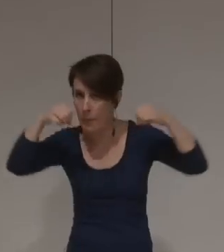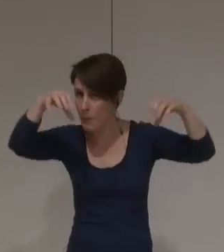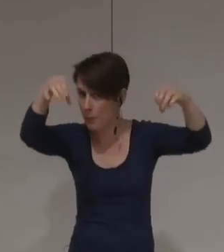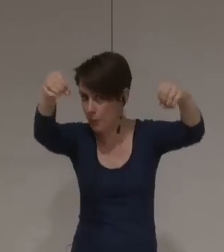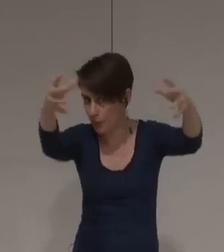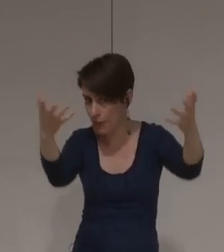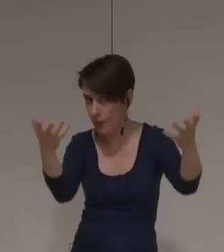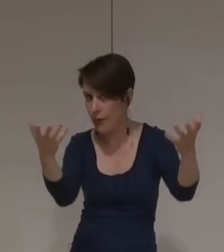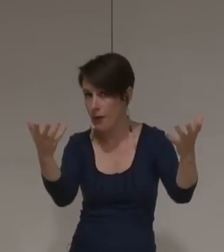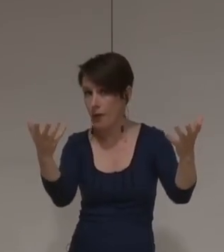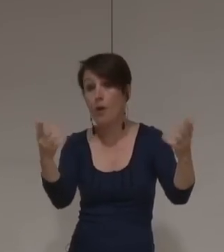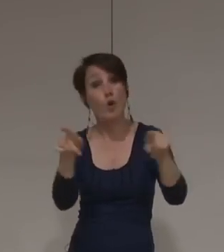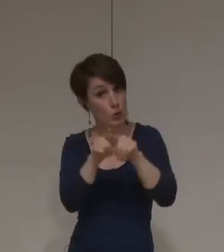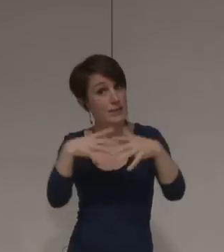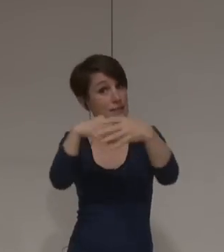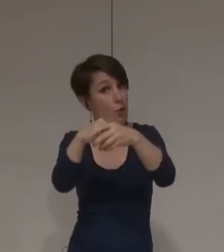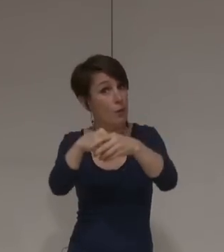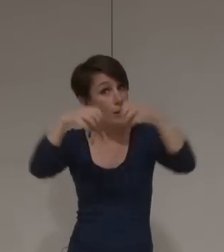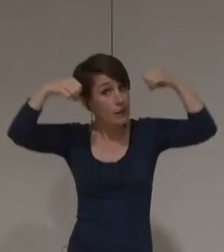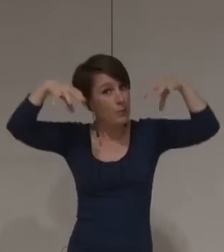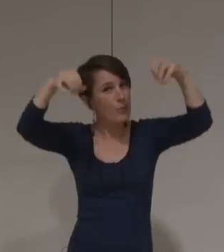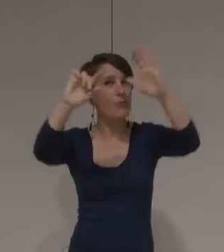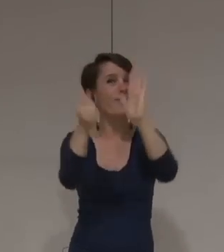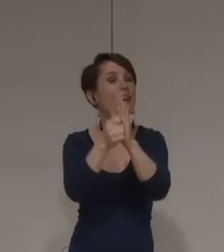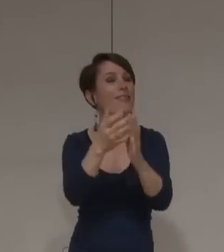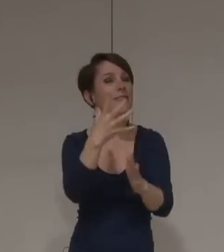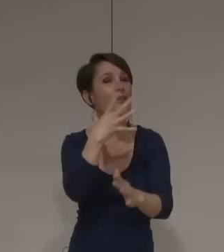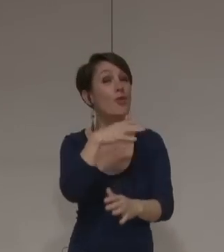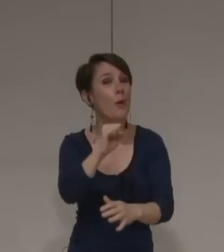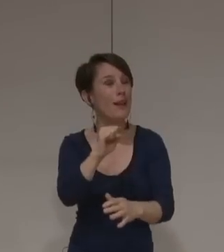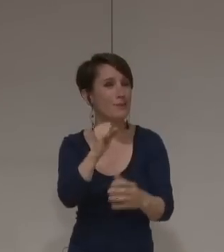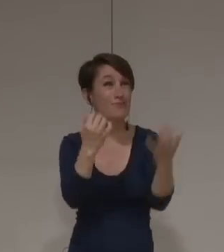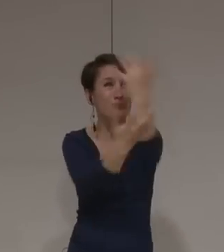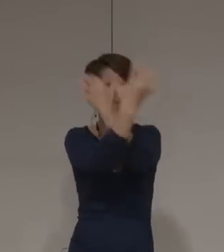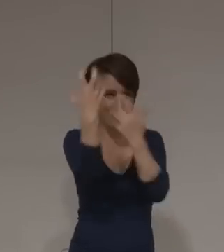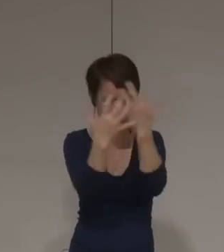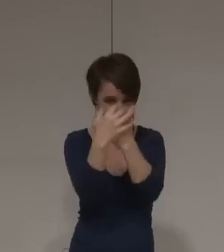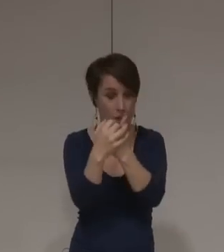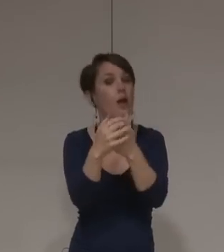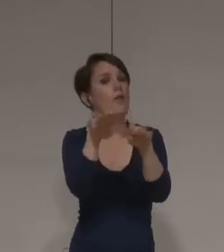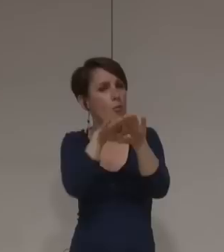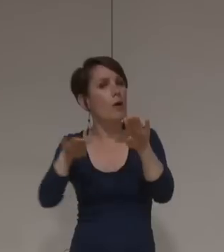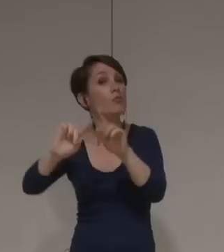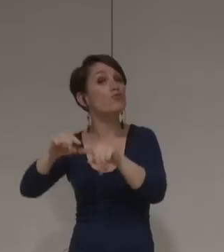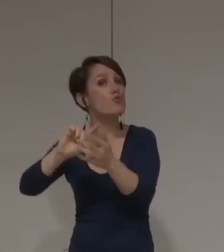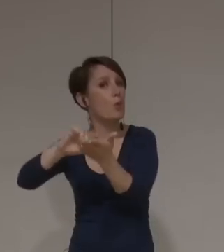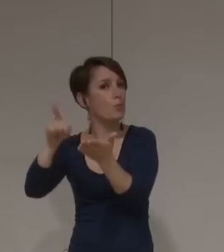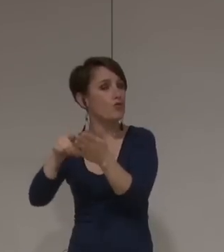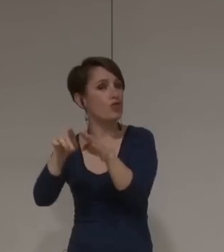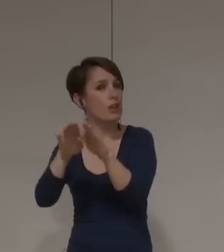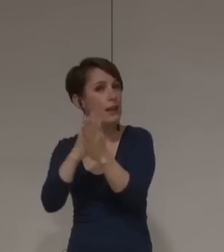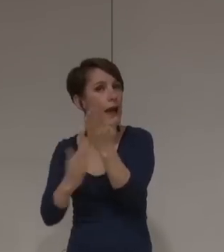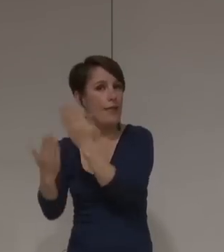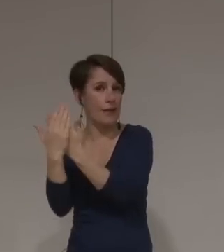y compris d'ailleurs les illuminations de Noël sur un budget annexe nettement identifié et voté tous les ans au conseil